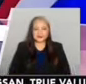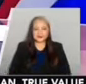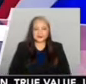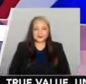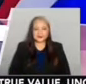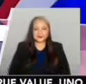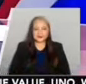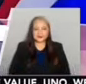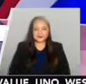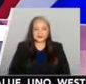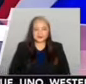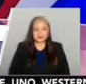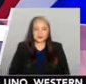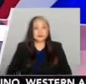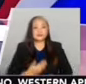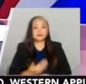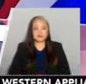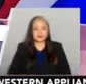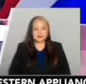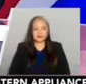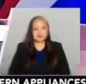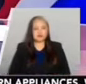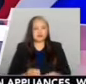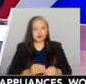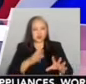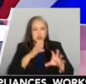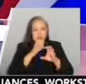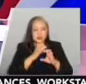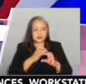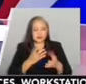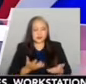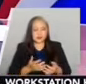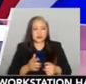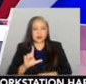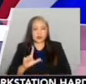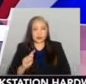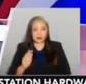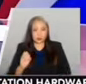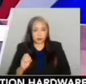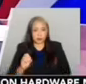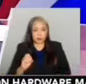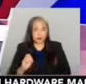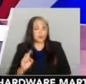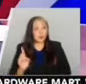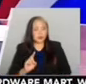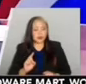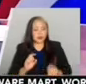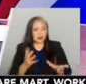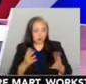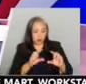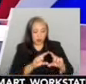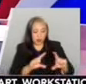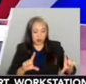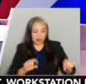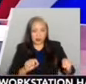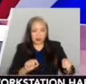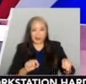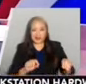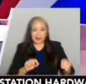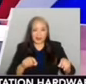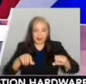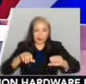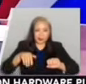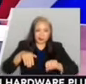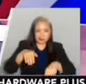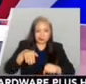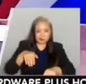Mas mahigpit daw na ipatutupad ng Land Transportation Office ang no plate, no travel sa mga pumapasadang tricycle sa Quezon City.